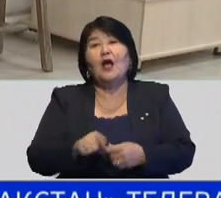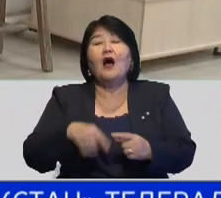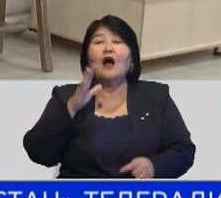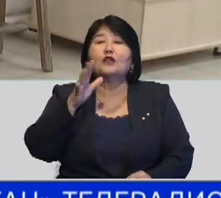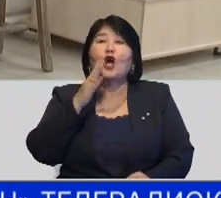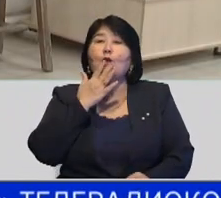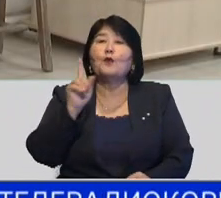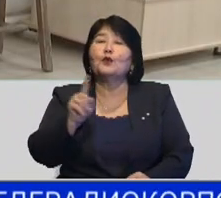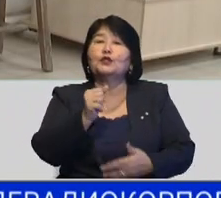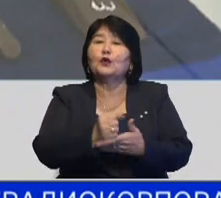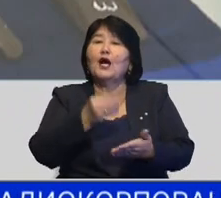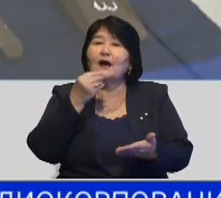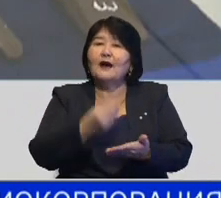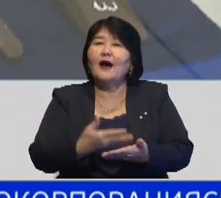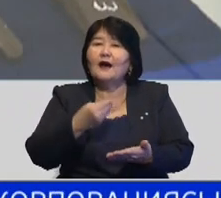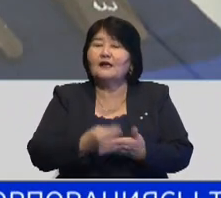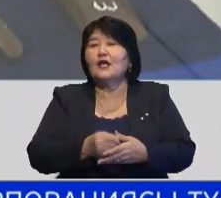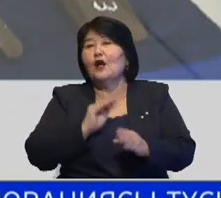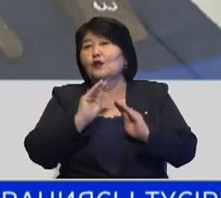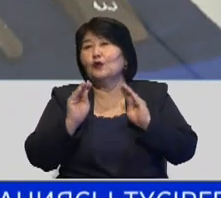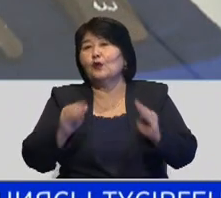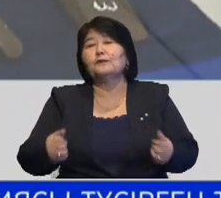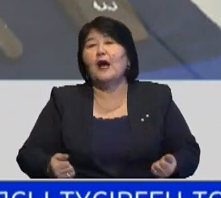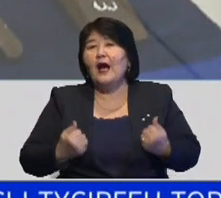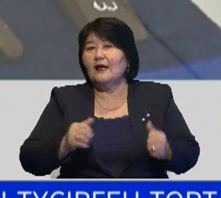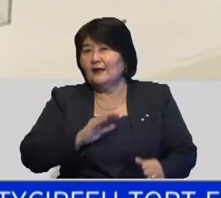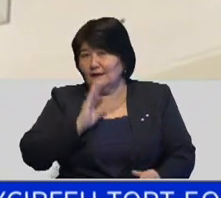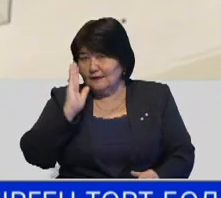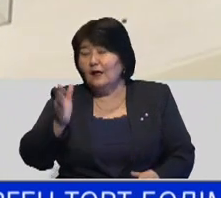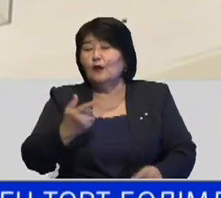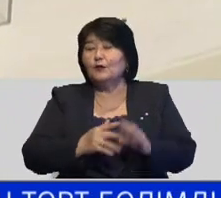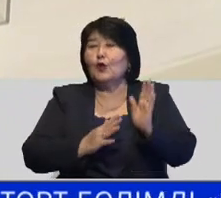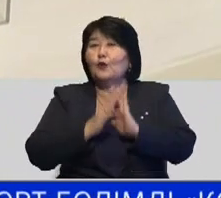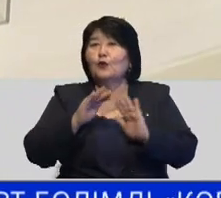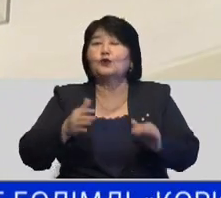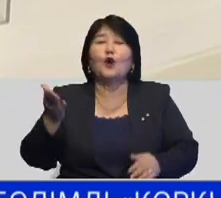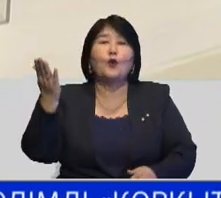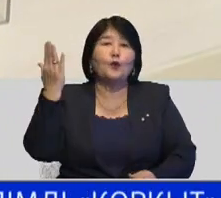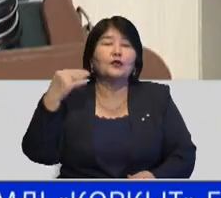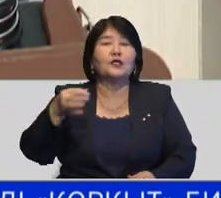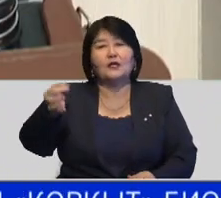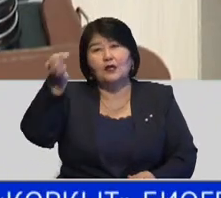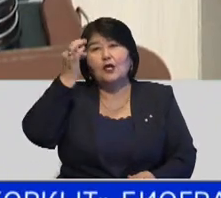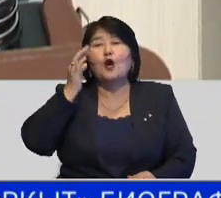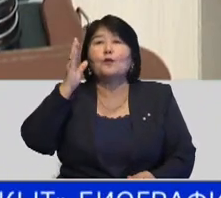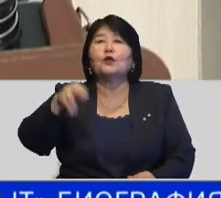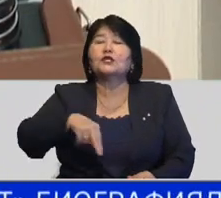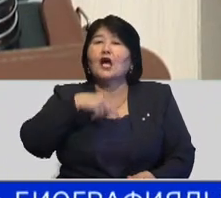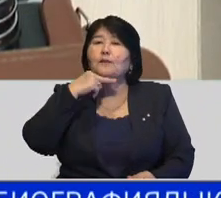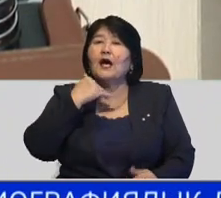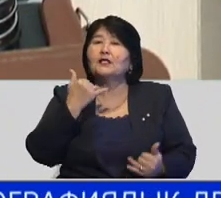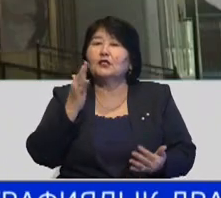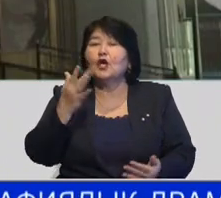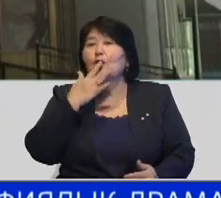уақытта музей қорын құнды қазыналармен толтыруда аянып қалмаймыз. Себебі өскелең ұрпақ өткенге көз жүгіртіп, болашаққа бағдар жасау